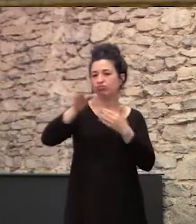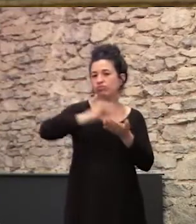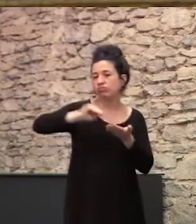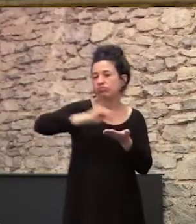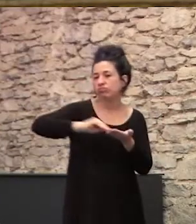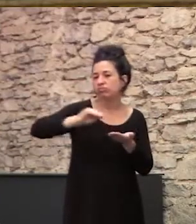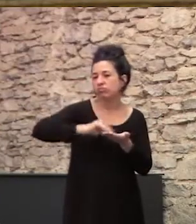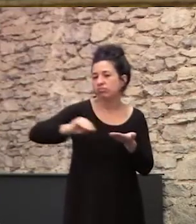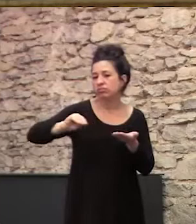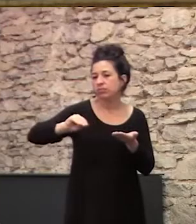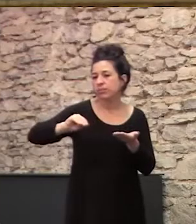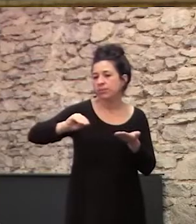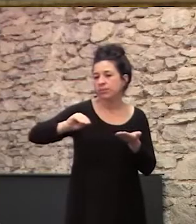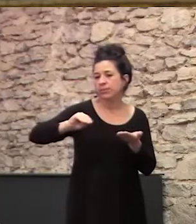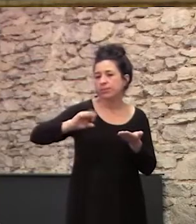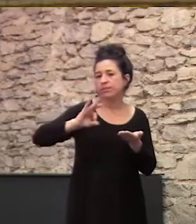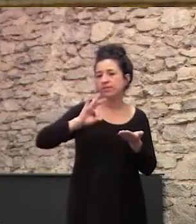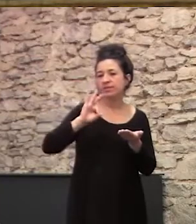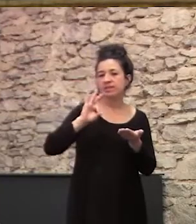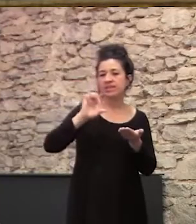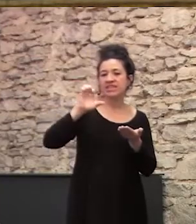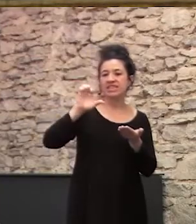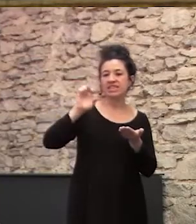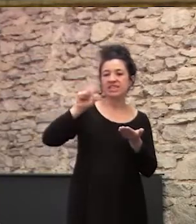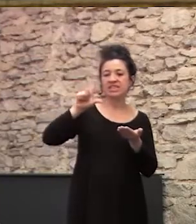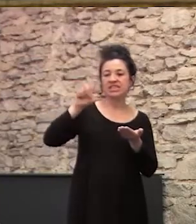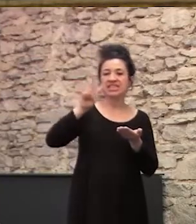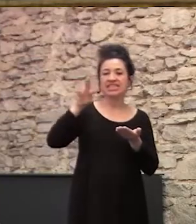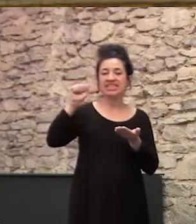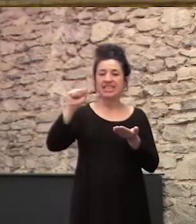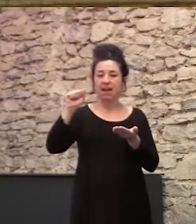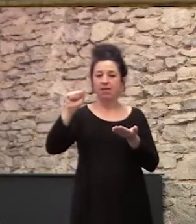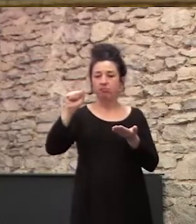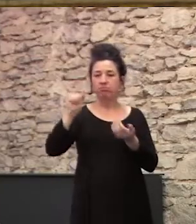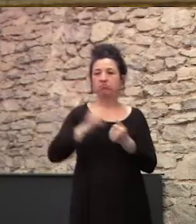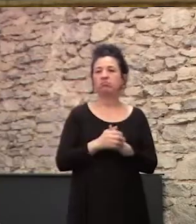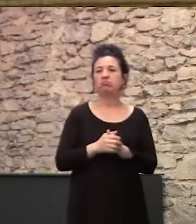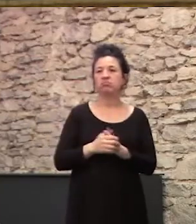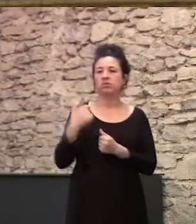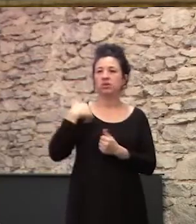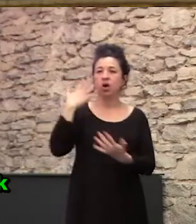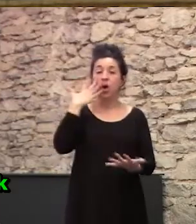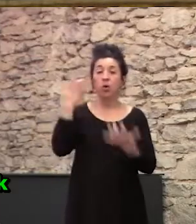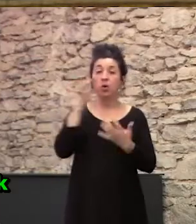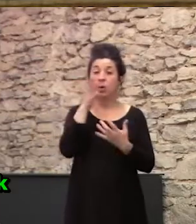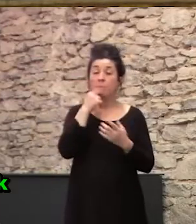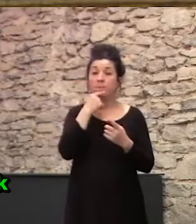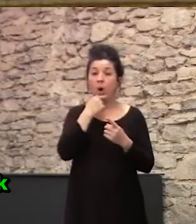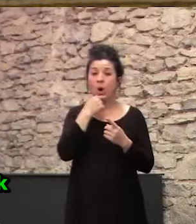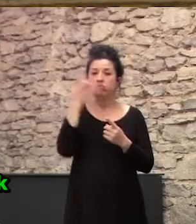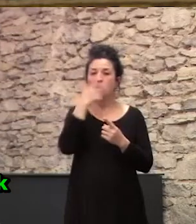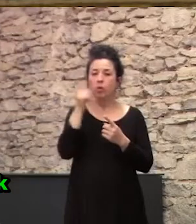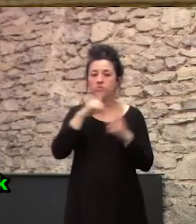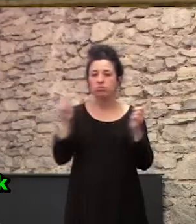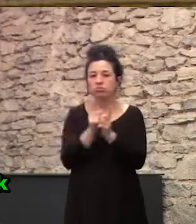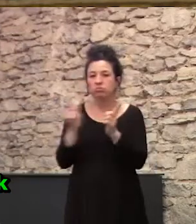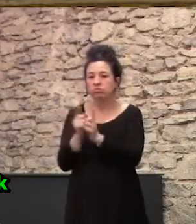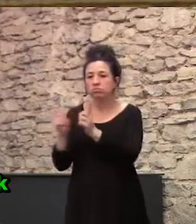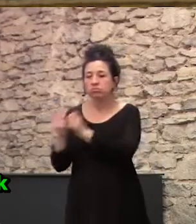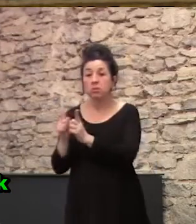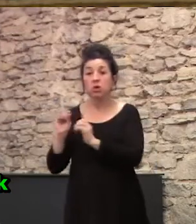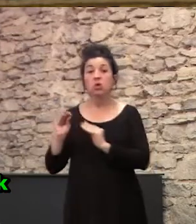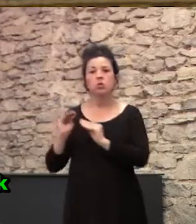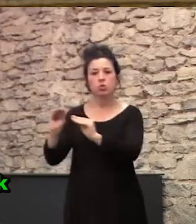Selva Almada, dauk izena, eta nik ezagutzen nuen, hola, relato laburrak eta euskalako, baina irakurri dut orain bere bi